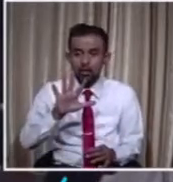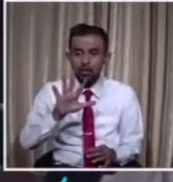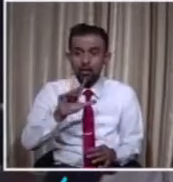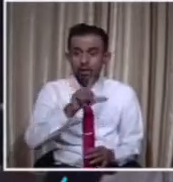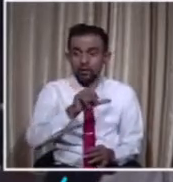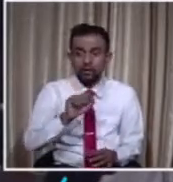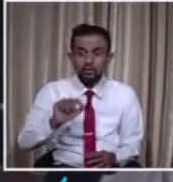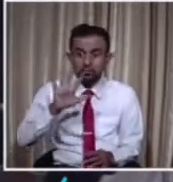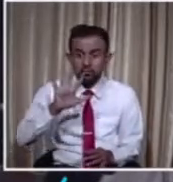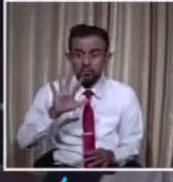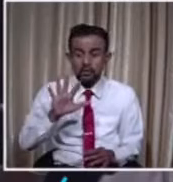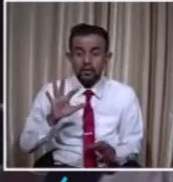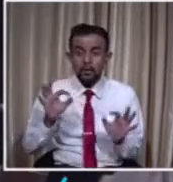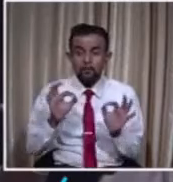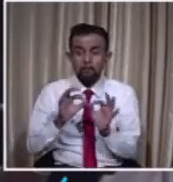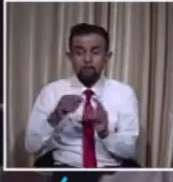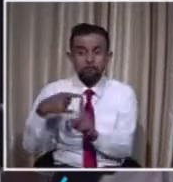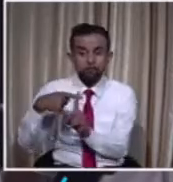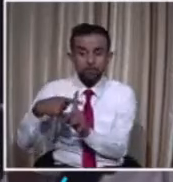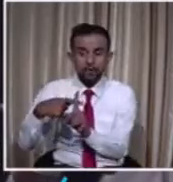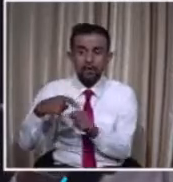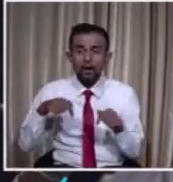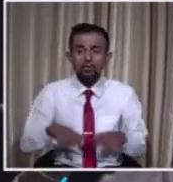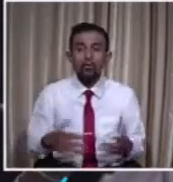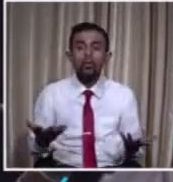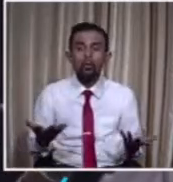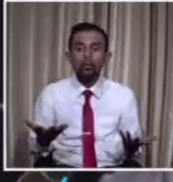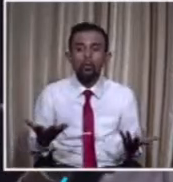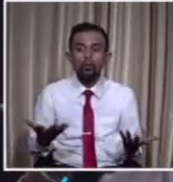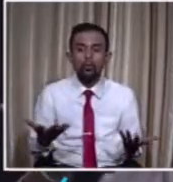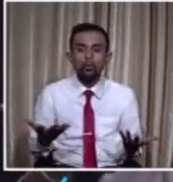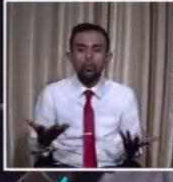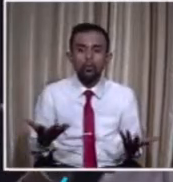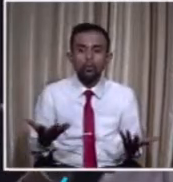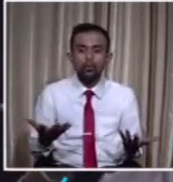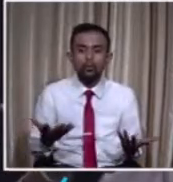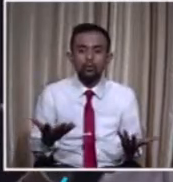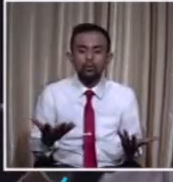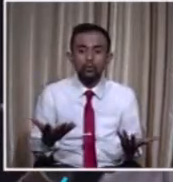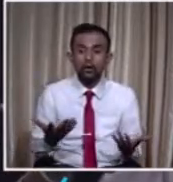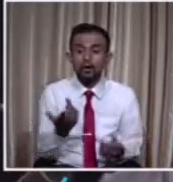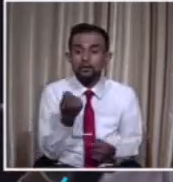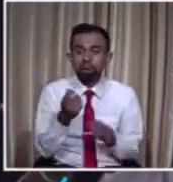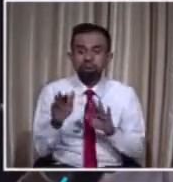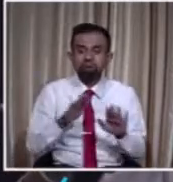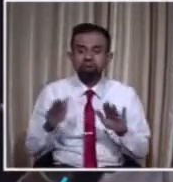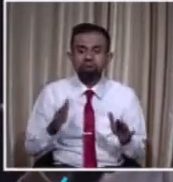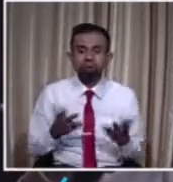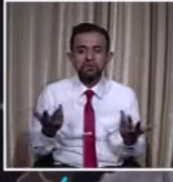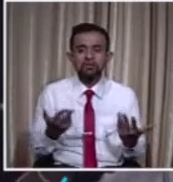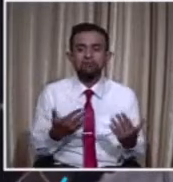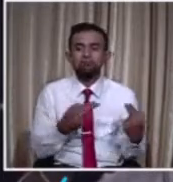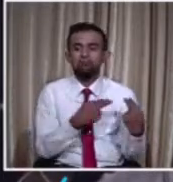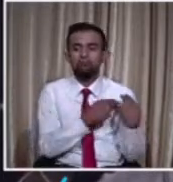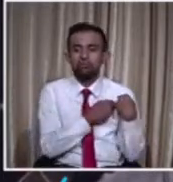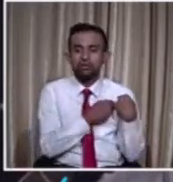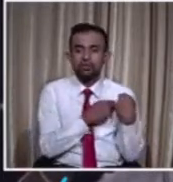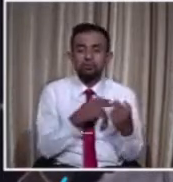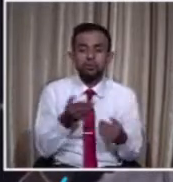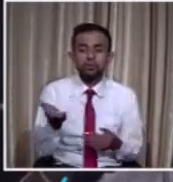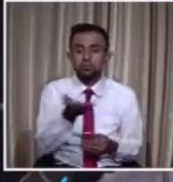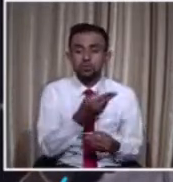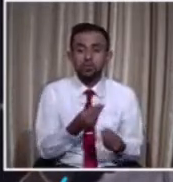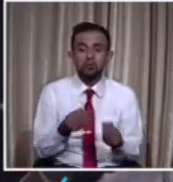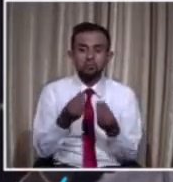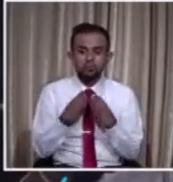7.5ක් රේටින් තිබුණා B+. අදකෝ අවසන් කරන්න ගන්න අන්න මුන්නේ පාලනය නොතිබීමේ වගකීම මේ පිරිස් බාර